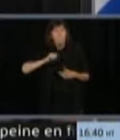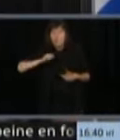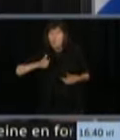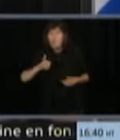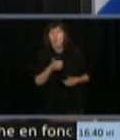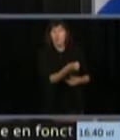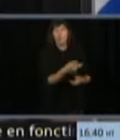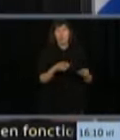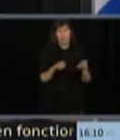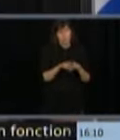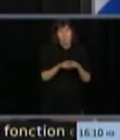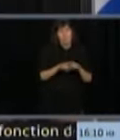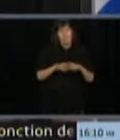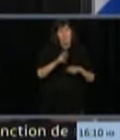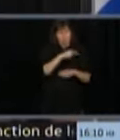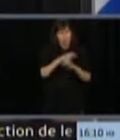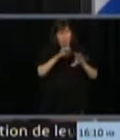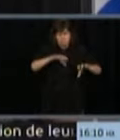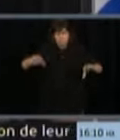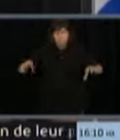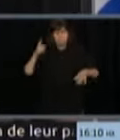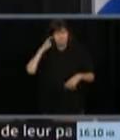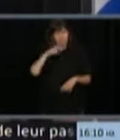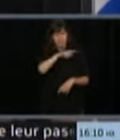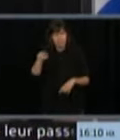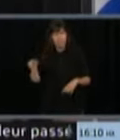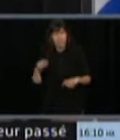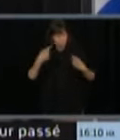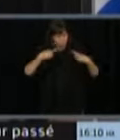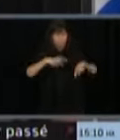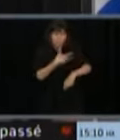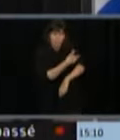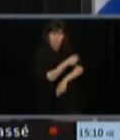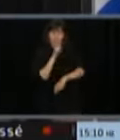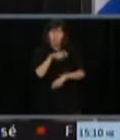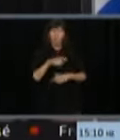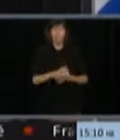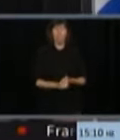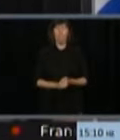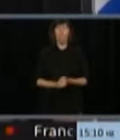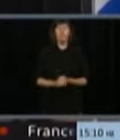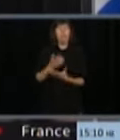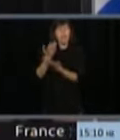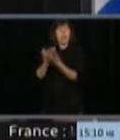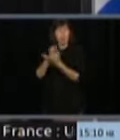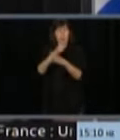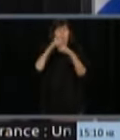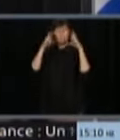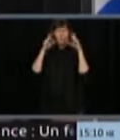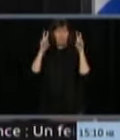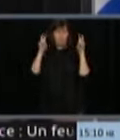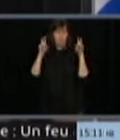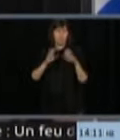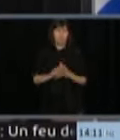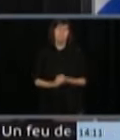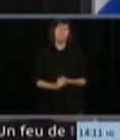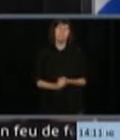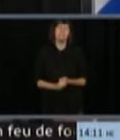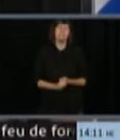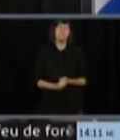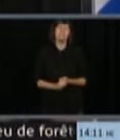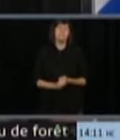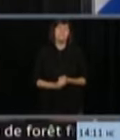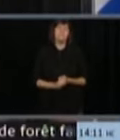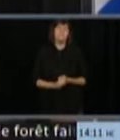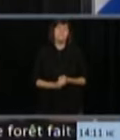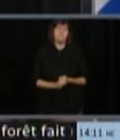Bon, maintenant, pour ce qui est du masque dans les écoles. Bon, comme le